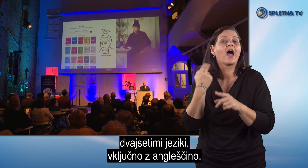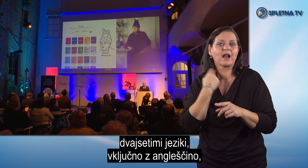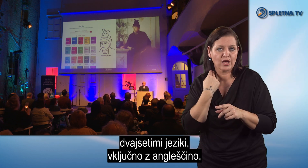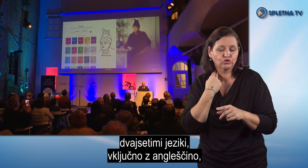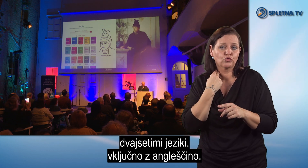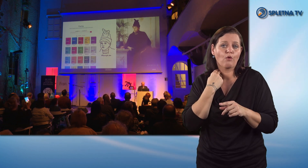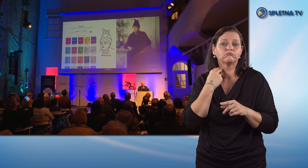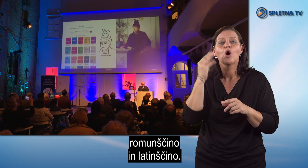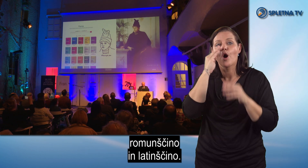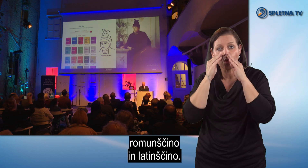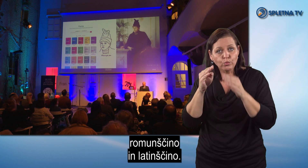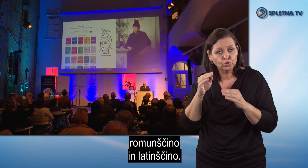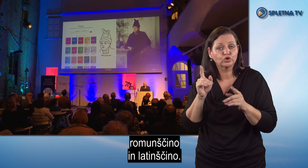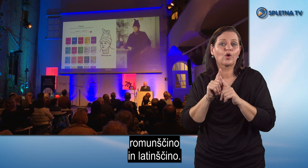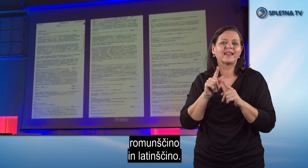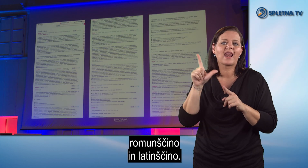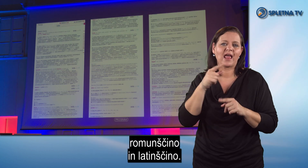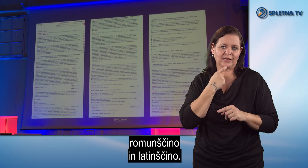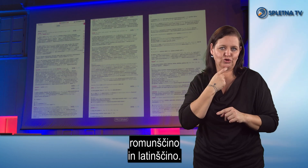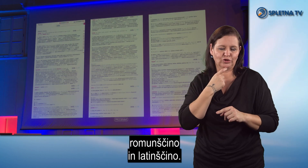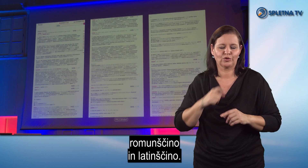angleščino, romunščino in latinščino.